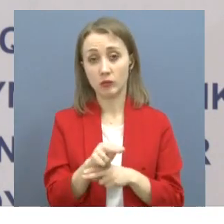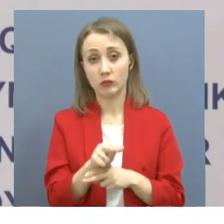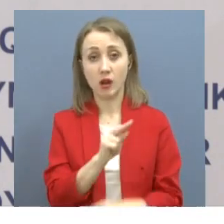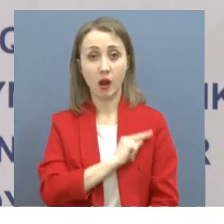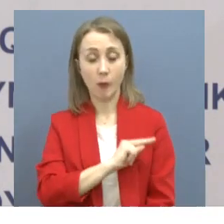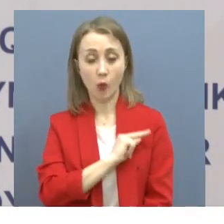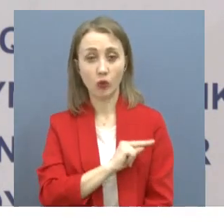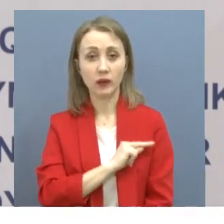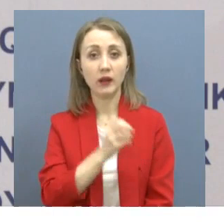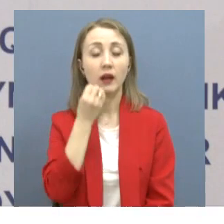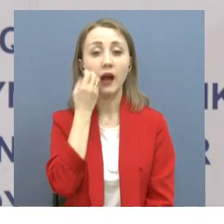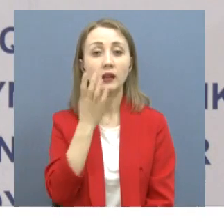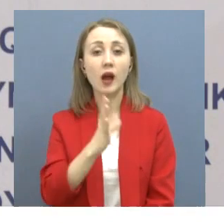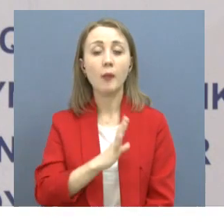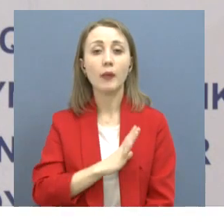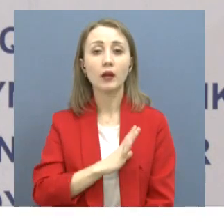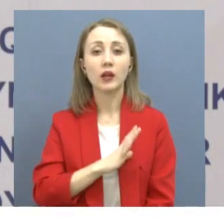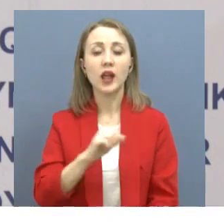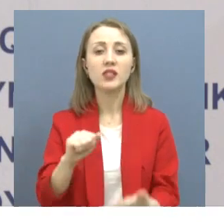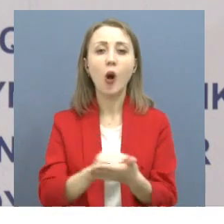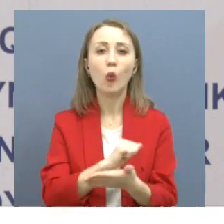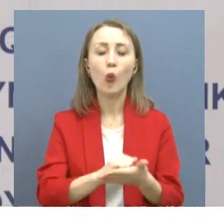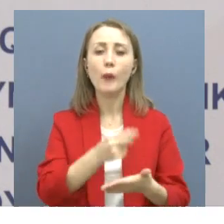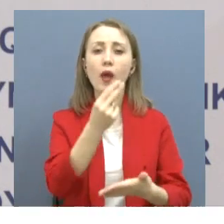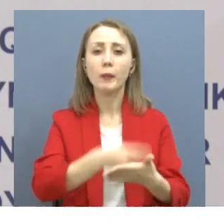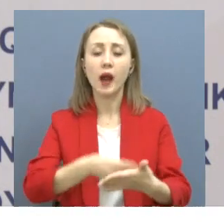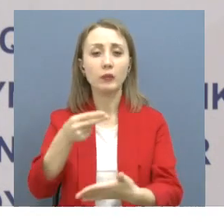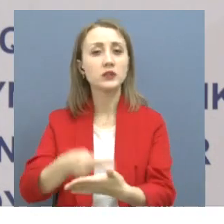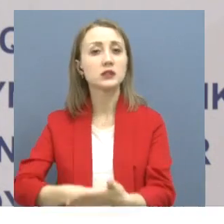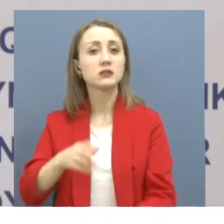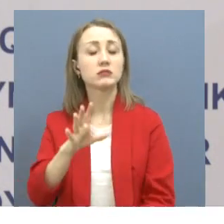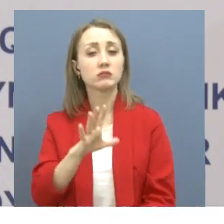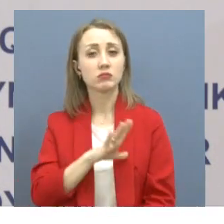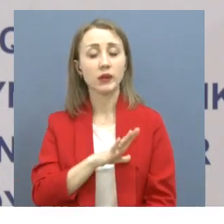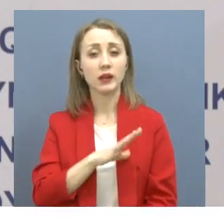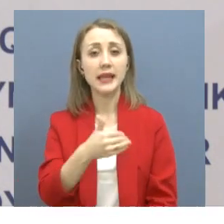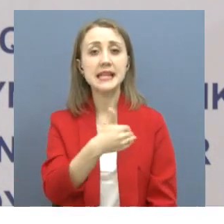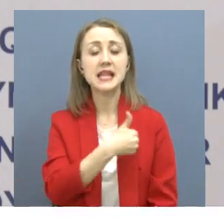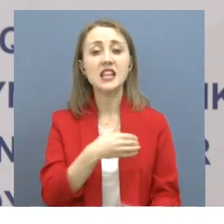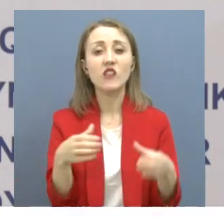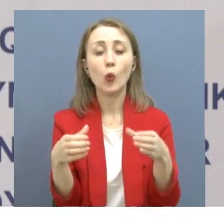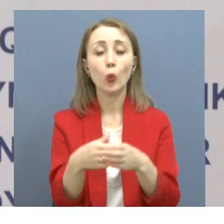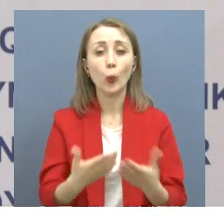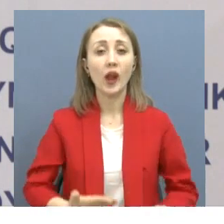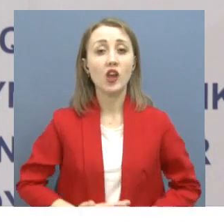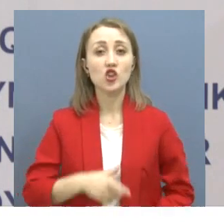когда закрывались формы, формы подписывались непосредственно инициативными группами